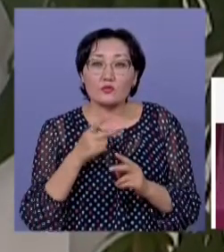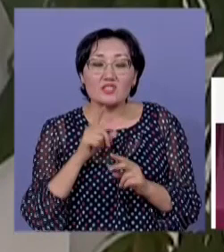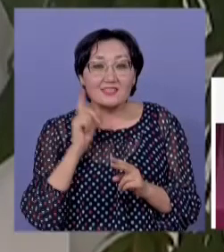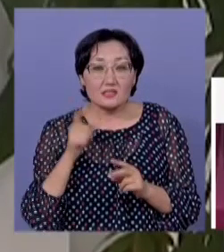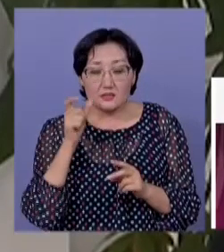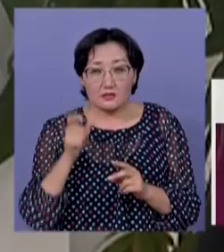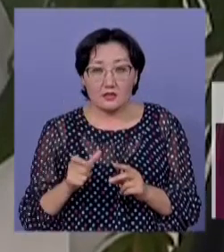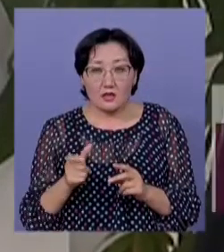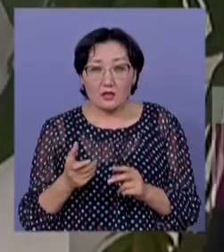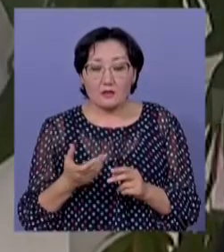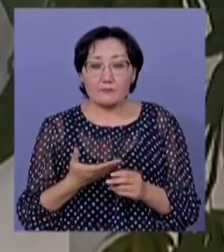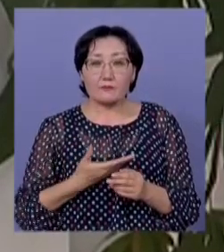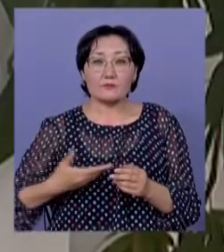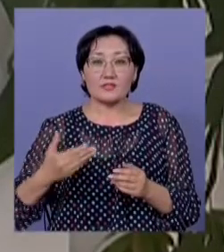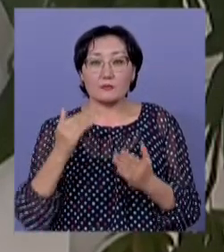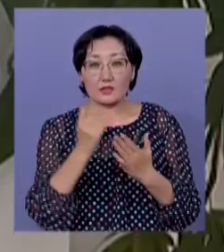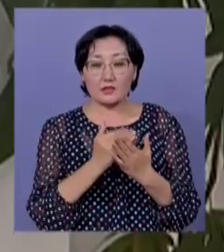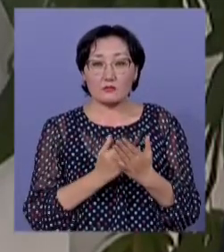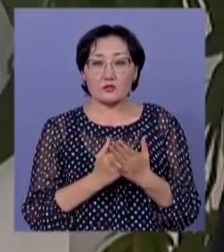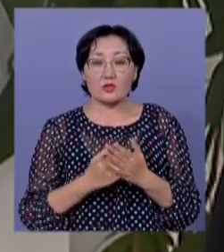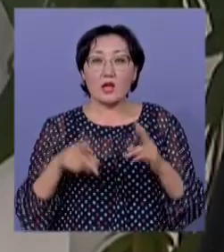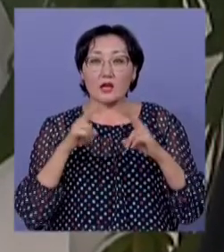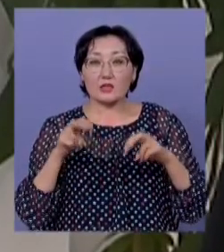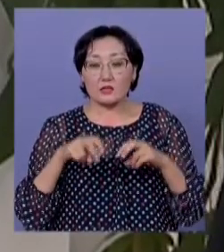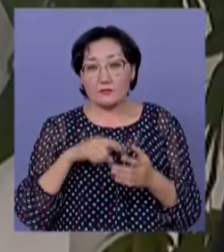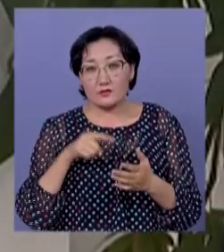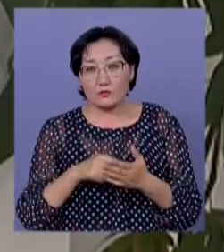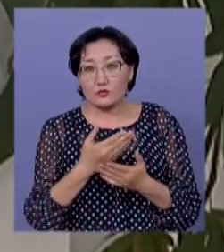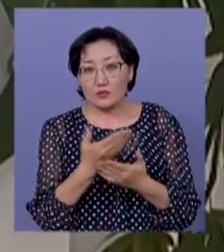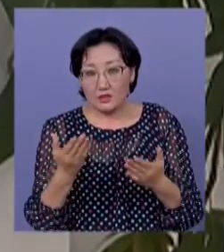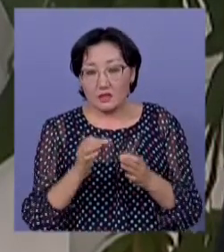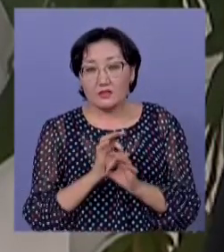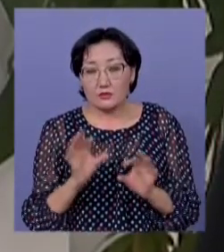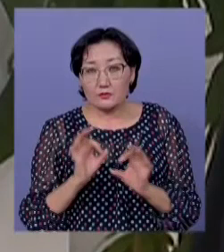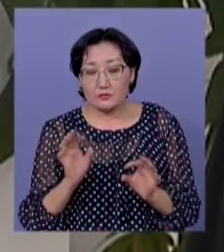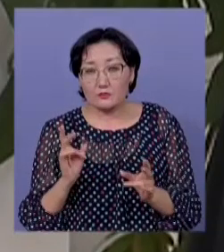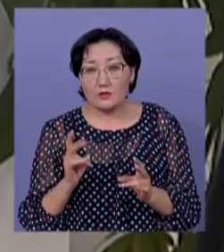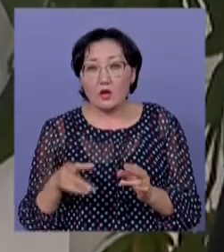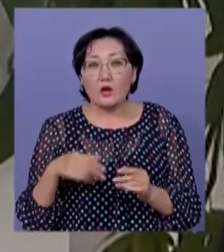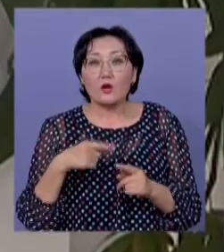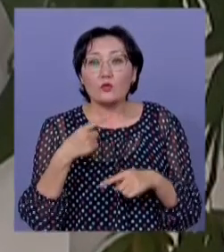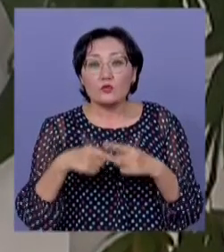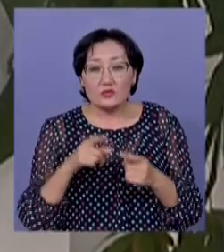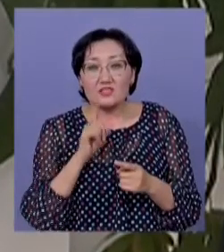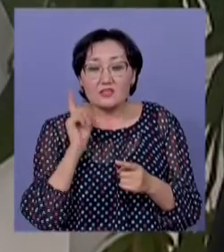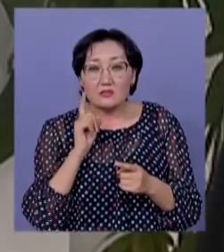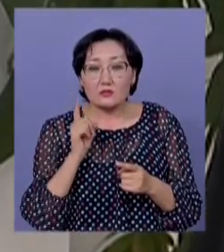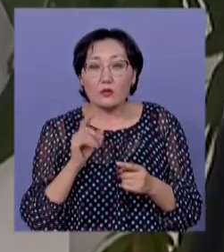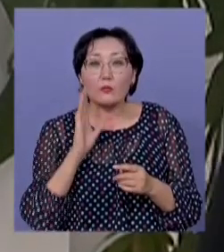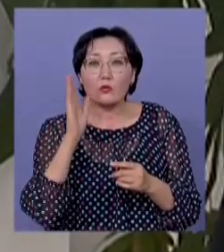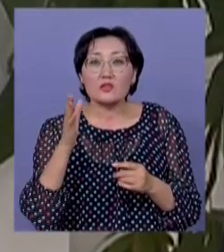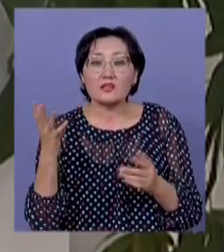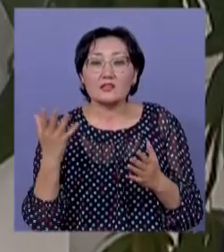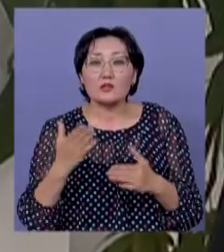біздің бағдарлама бойынша қаралған мәселелерді соларға жеткізіп түсіндіру. И солар арқылы жаңа жастарымыз болашақта